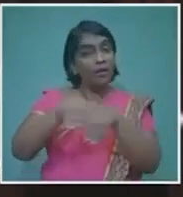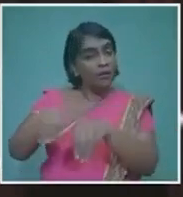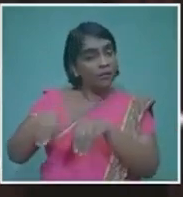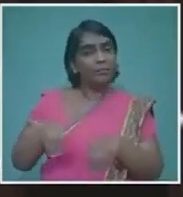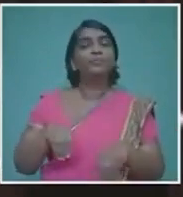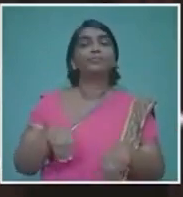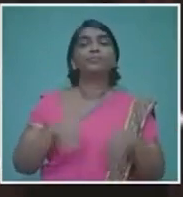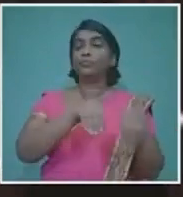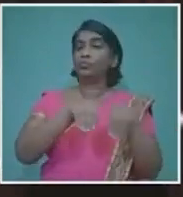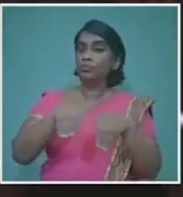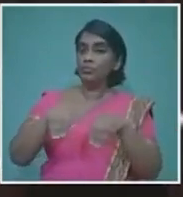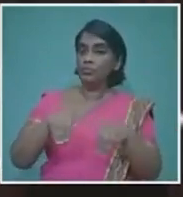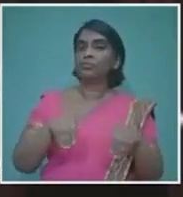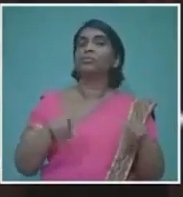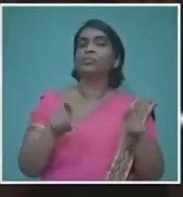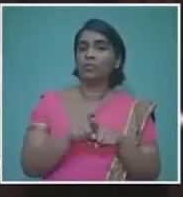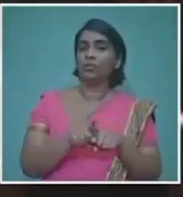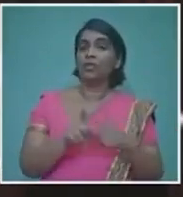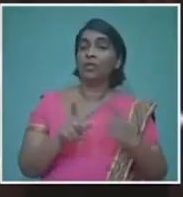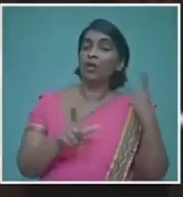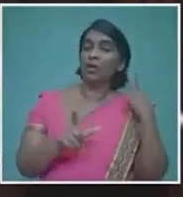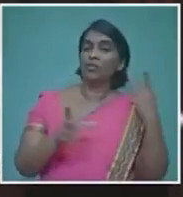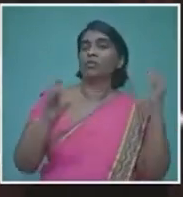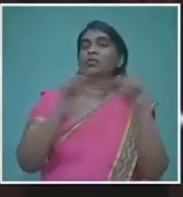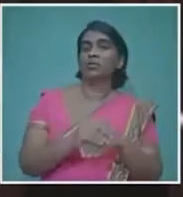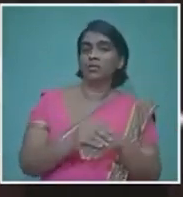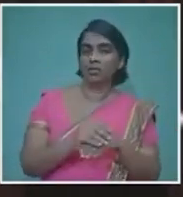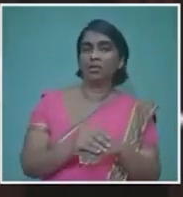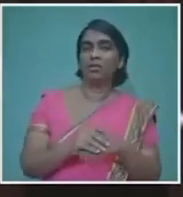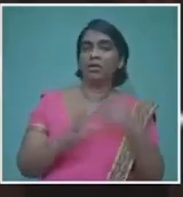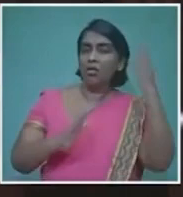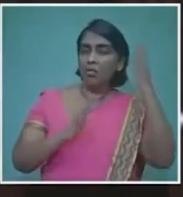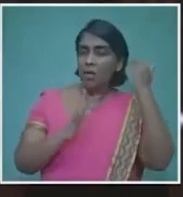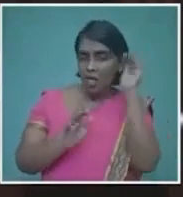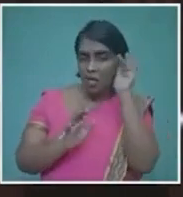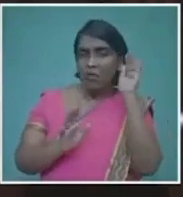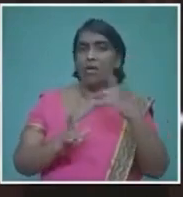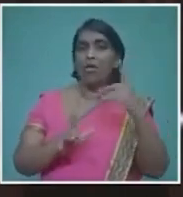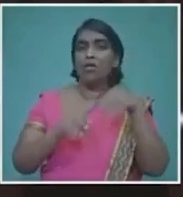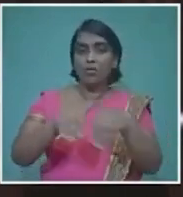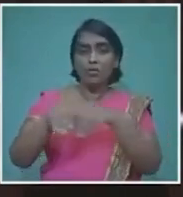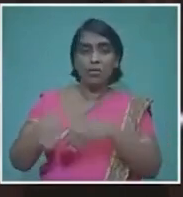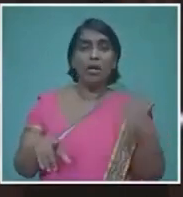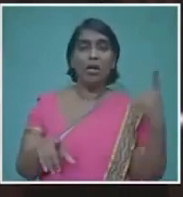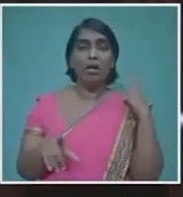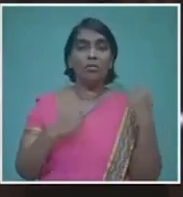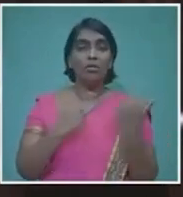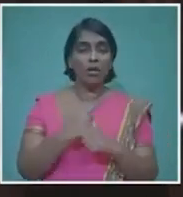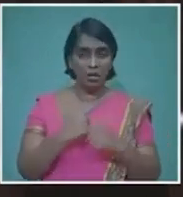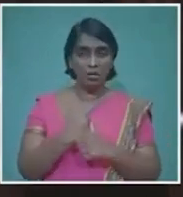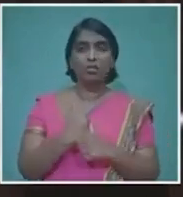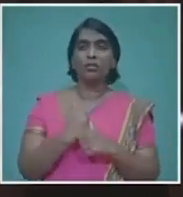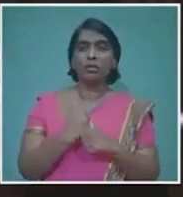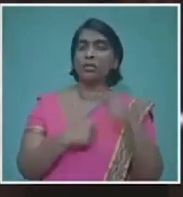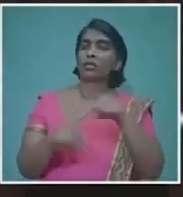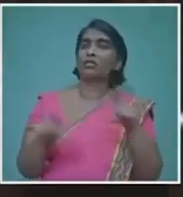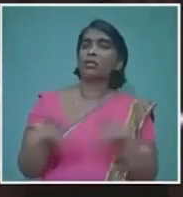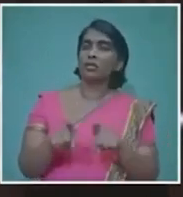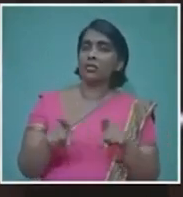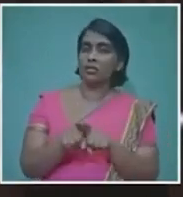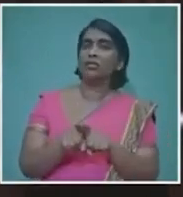ශේෂ්ත්‍රය කෘෂිකර්මාන්තේ බටැලියන් එකක් හැදුවා. මම මේ ලෝකේ ඇහුවමයි කෘෂිකර්මාන්තේට බටැලියන් එකක් හදපු හමුදා.